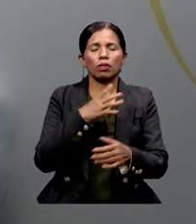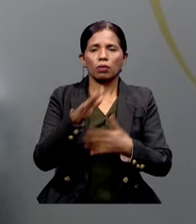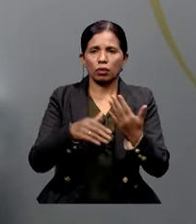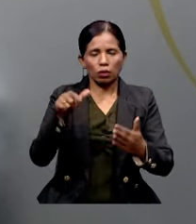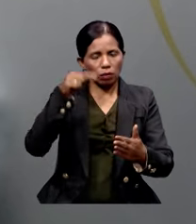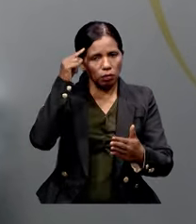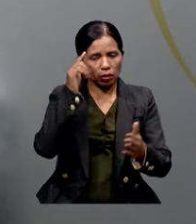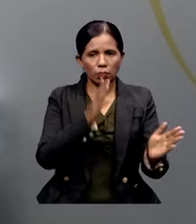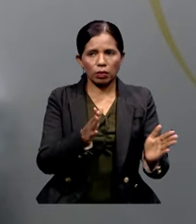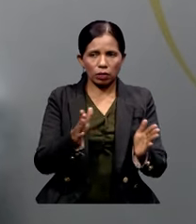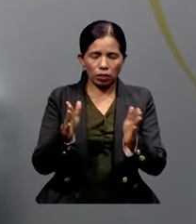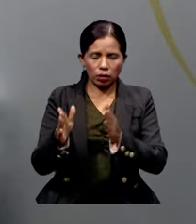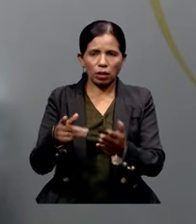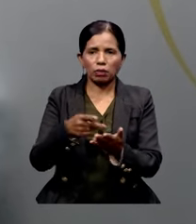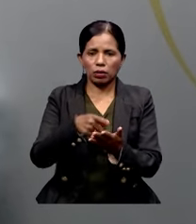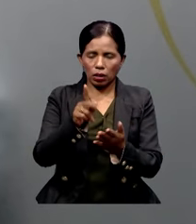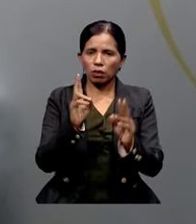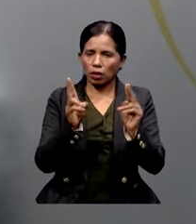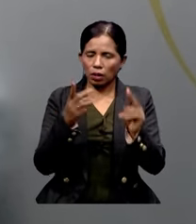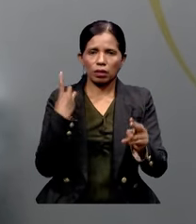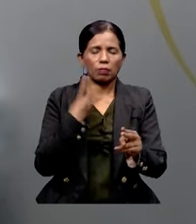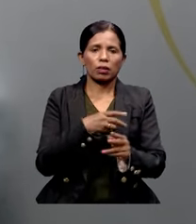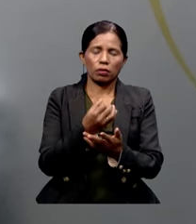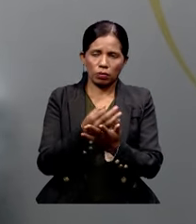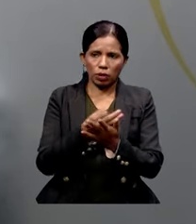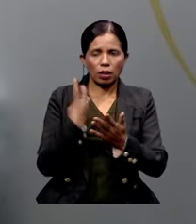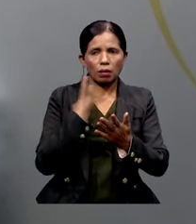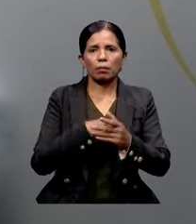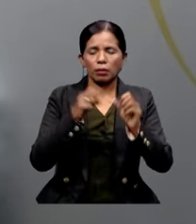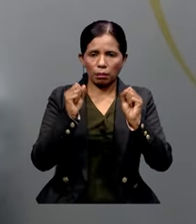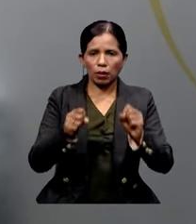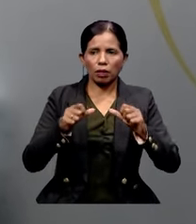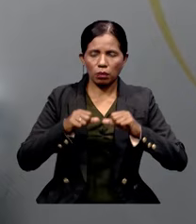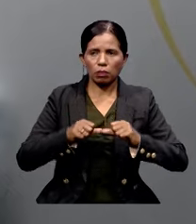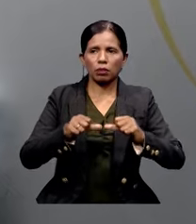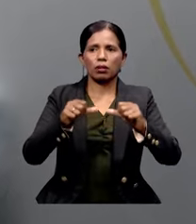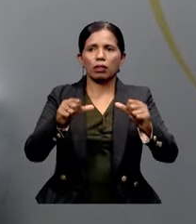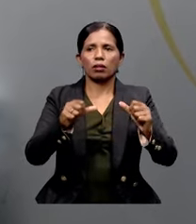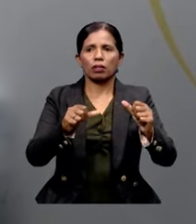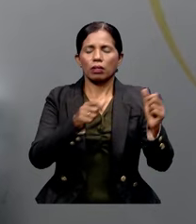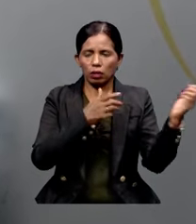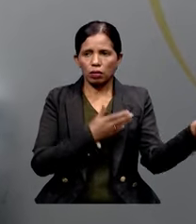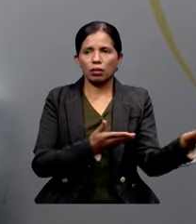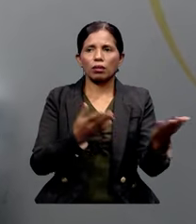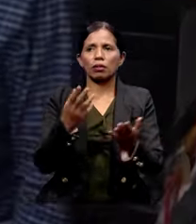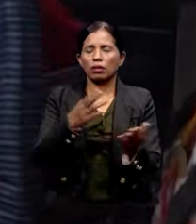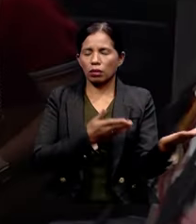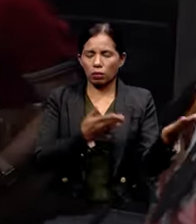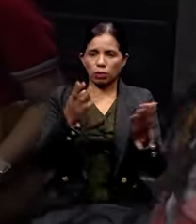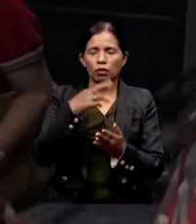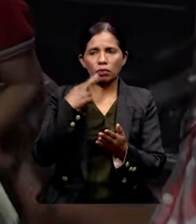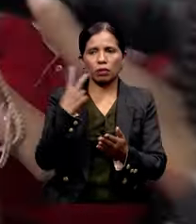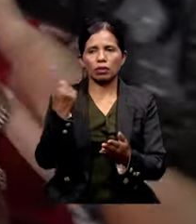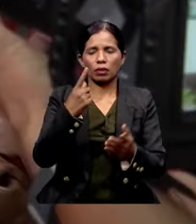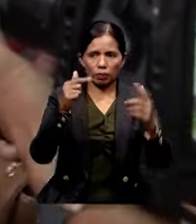governo ber posisi lah sebagai mintu nene perlu di amis bele continua atu importa nafatin fos mai. Tu ira